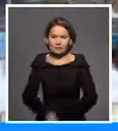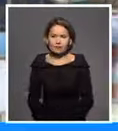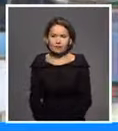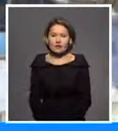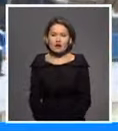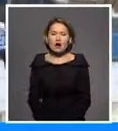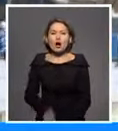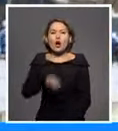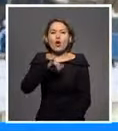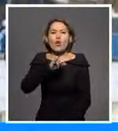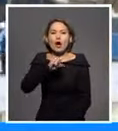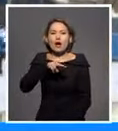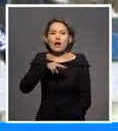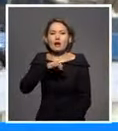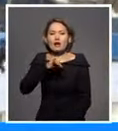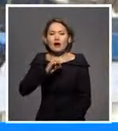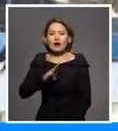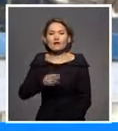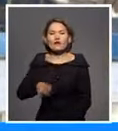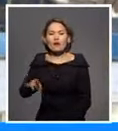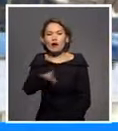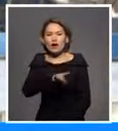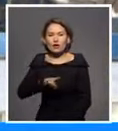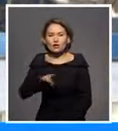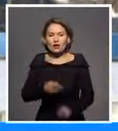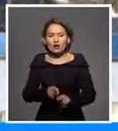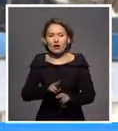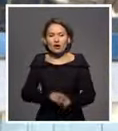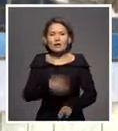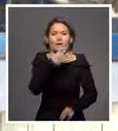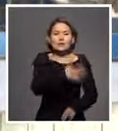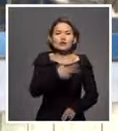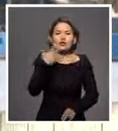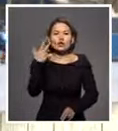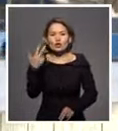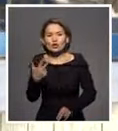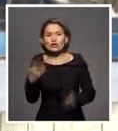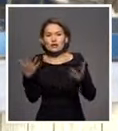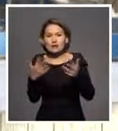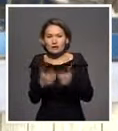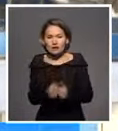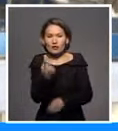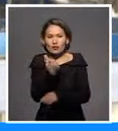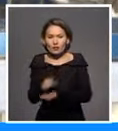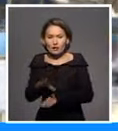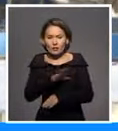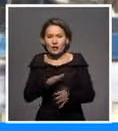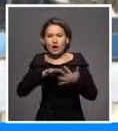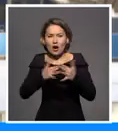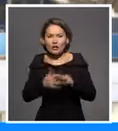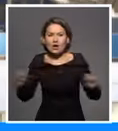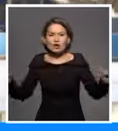Жаңа ғана Уәлиханов ауданы командасының мүсіреповтіктерді 5-3 есебімен жеңгенін көрдік. Бұрын олар ешқашан да финалға шығып көрген